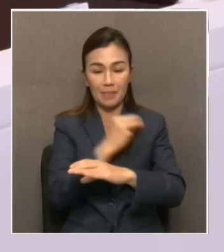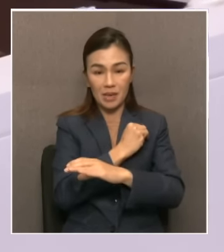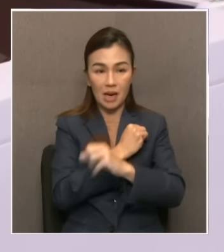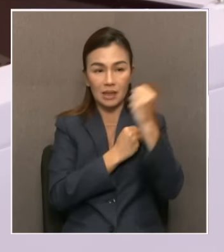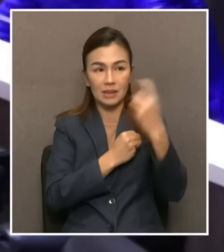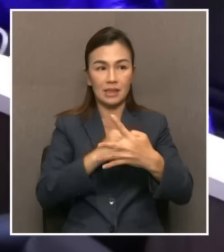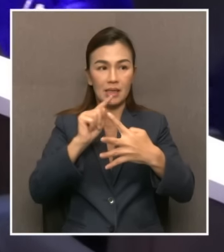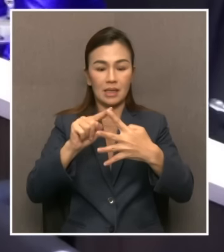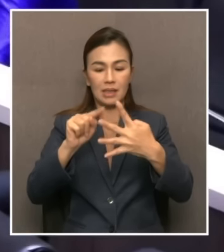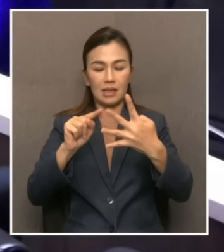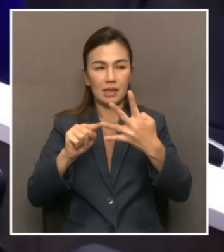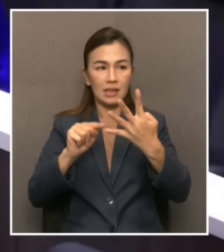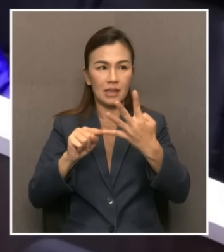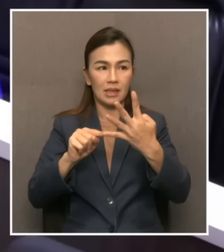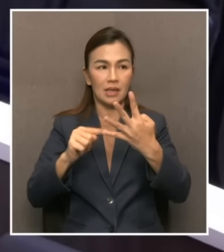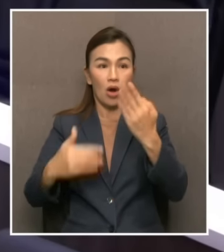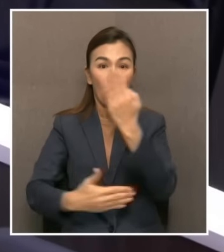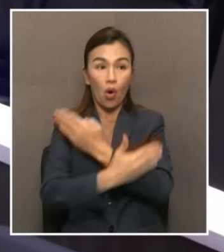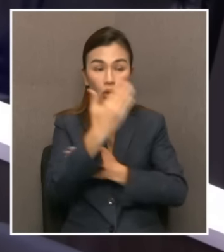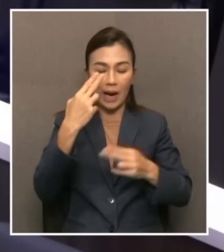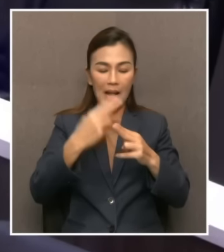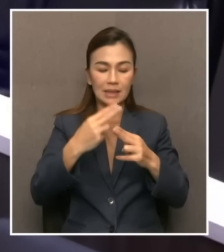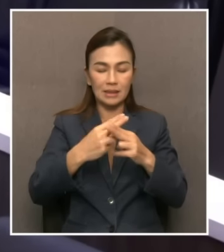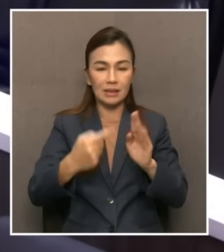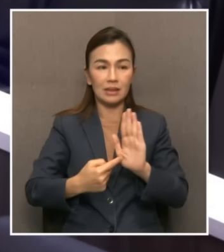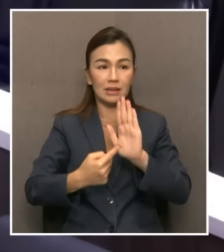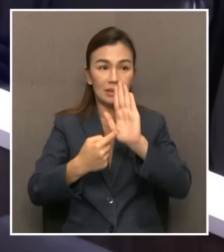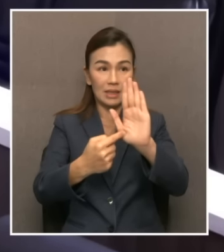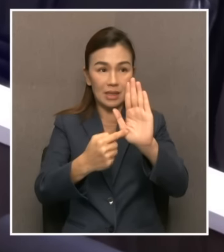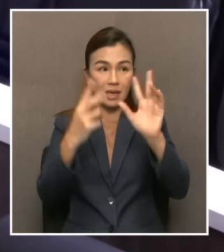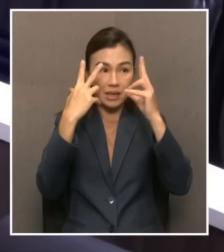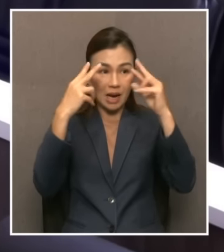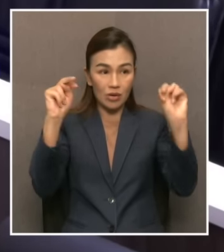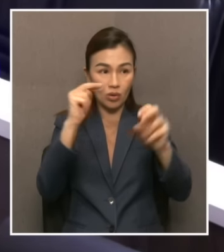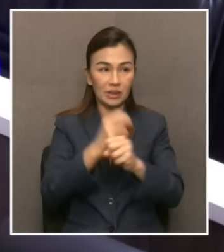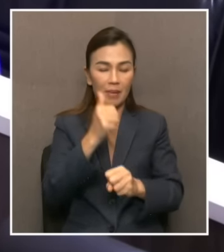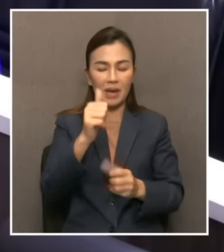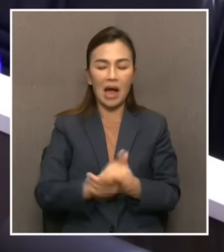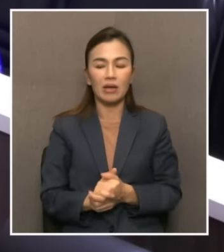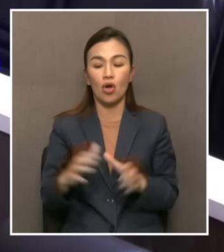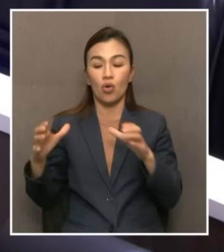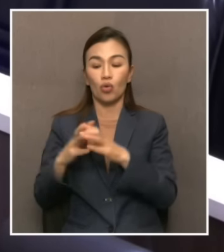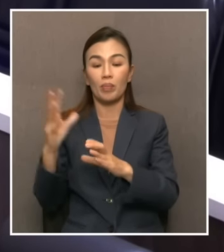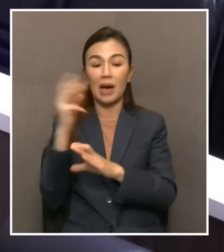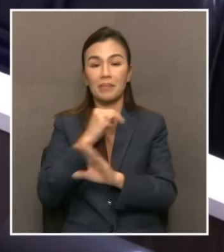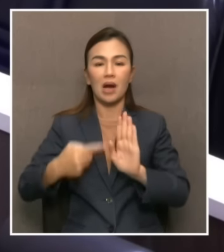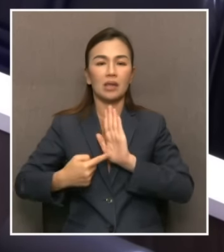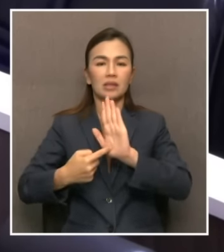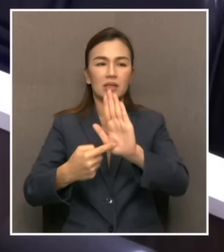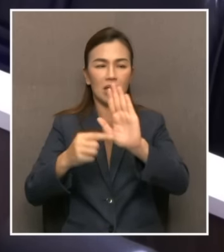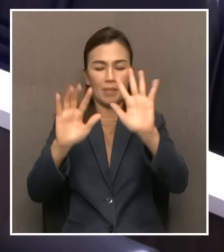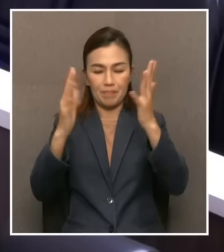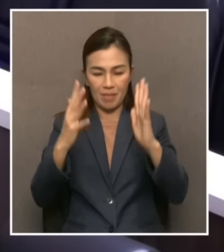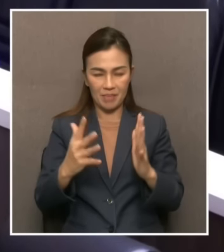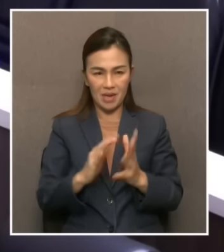ซึ่งมีสิทธิ์นะคะในการที่จะเสนอชื่อแคนดิเดตนายกรัฐมนตรีนั้นไม่ส่งคนของตัวเองชิงตำแหน่งค่ะขณะ